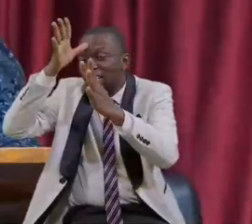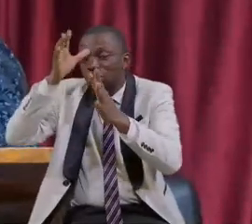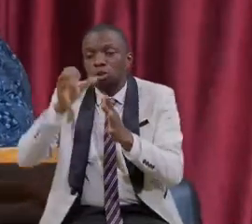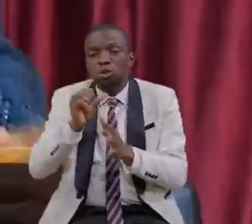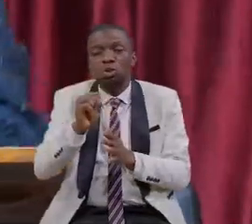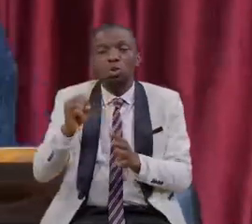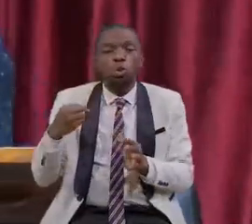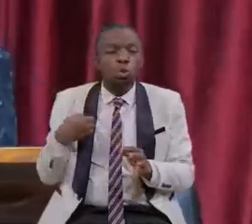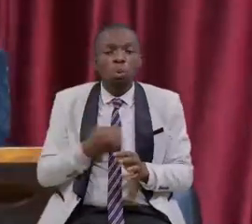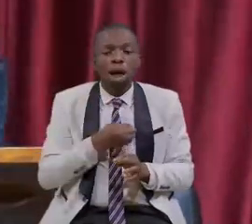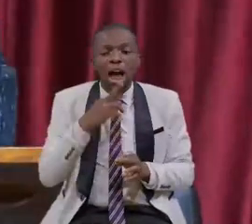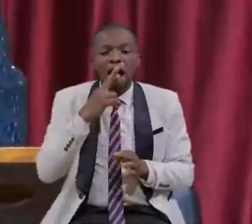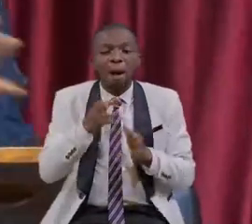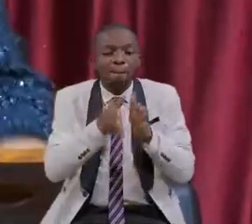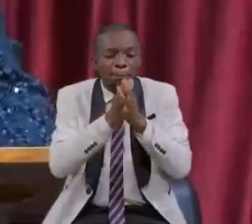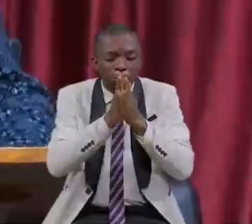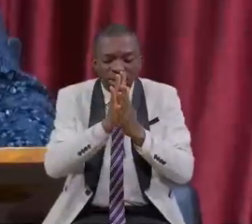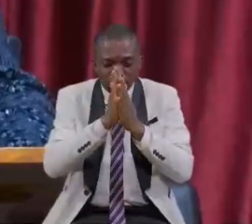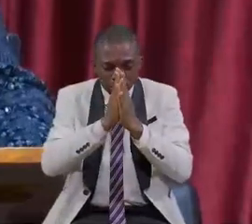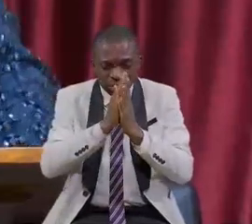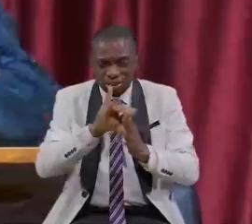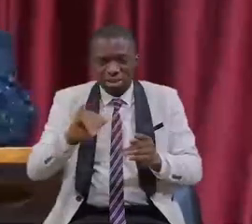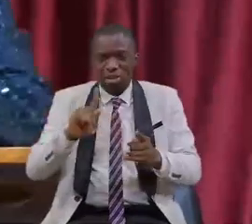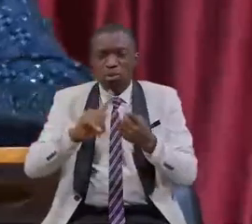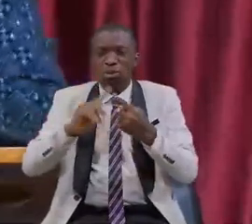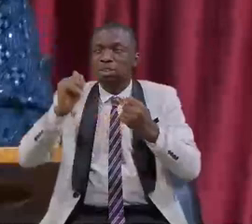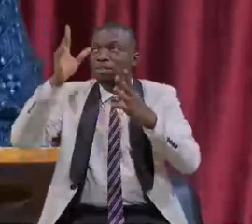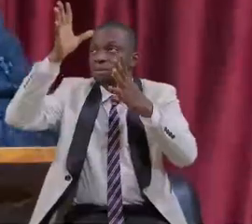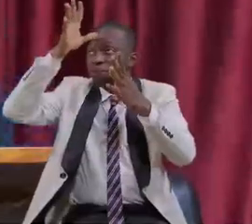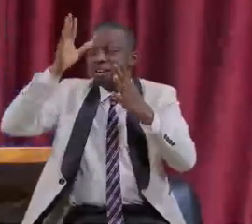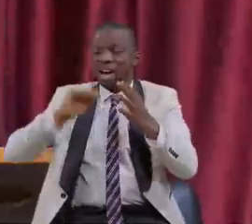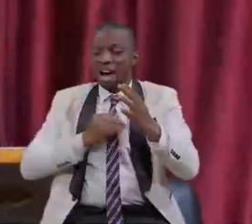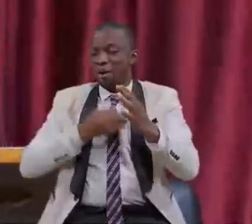Père. Nous disons notre Père.